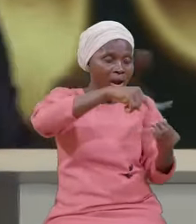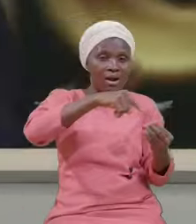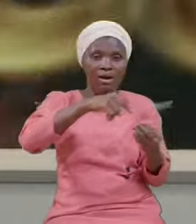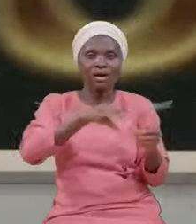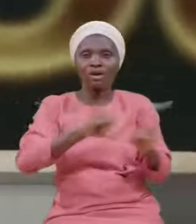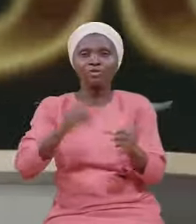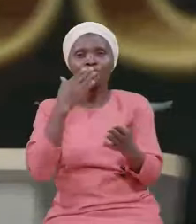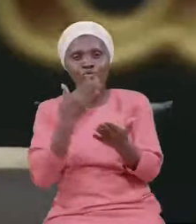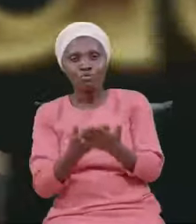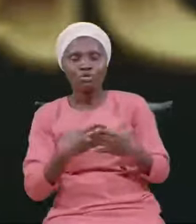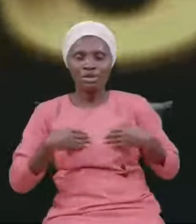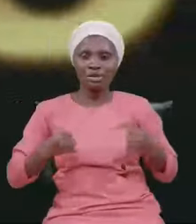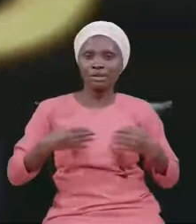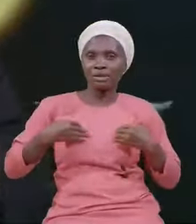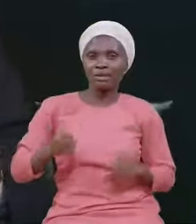étaient sous.